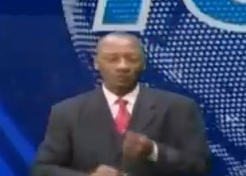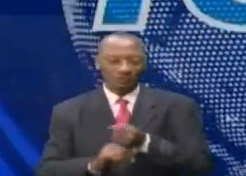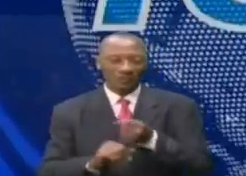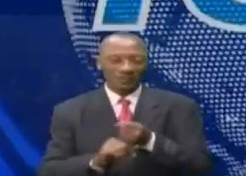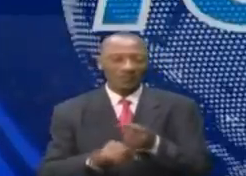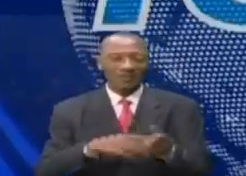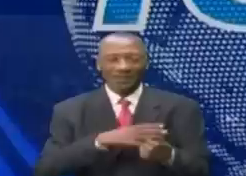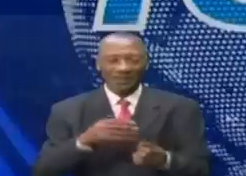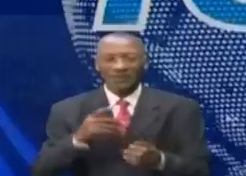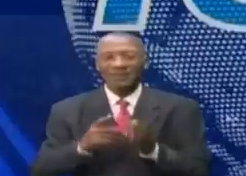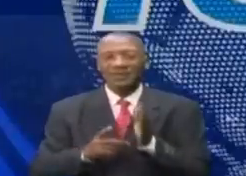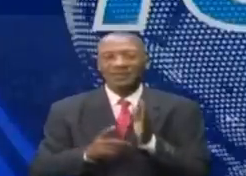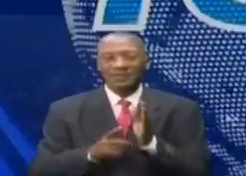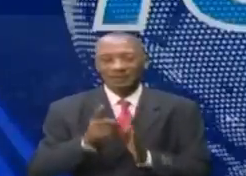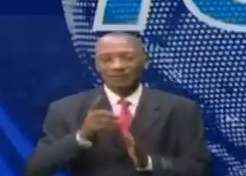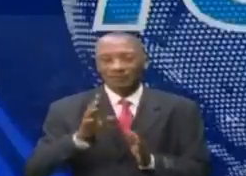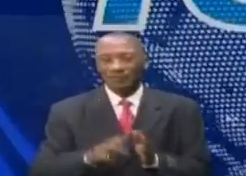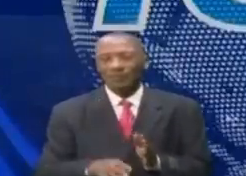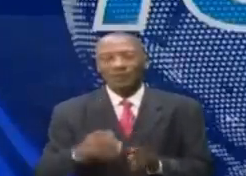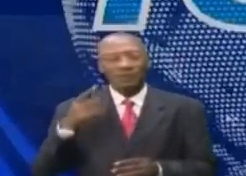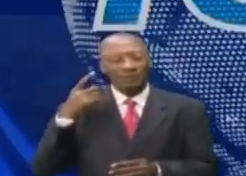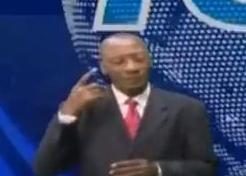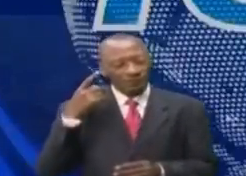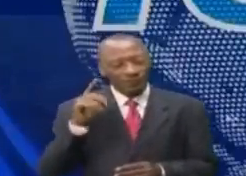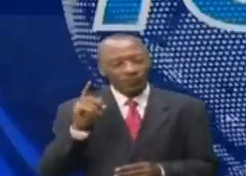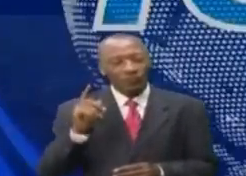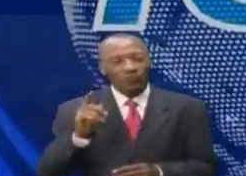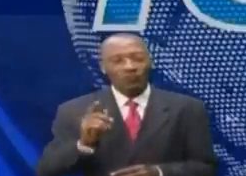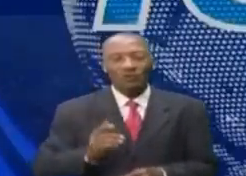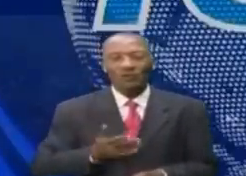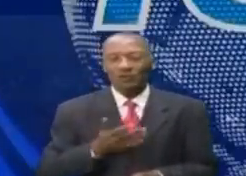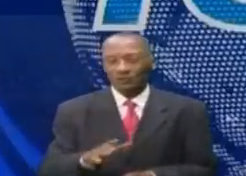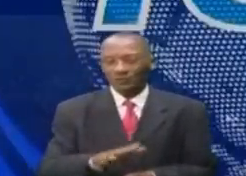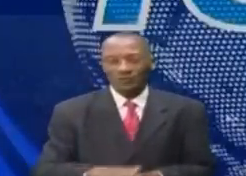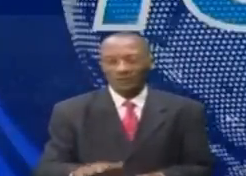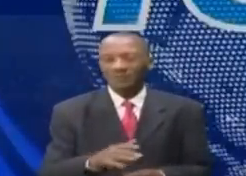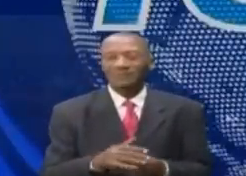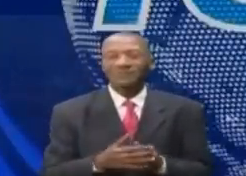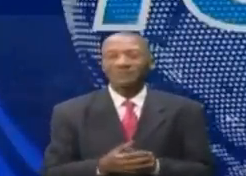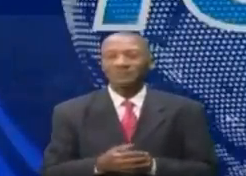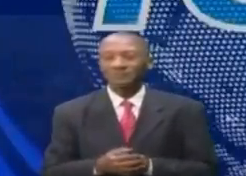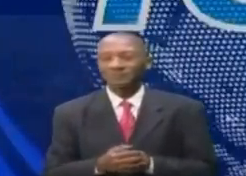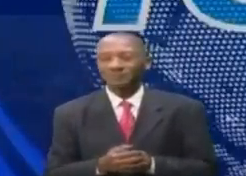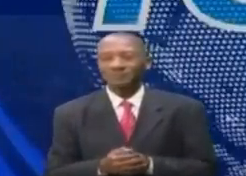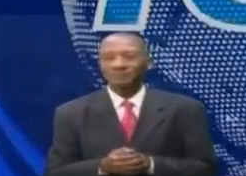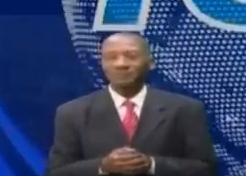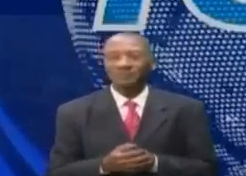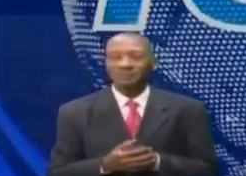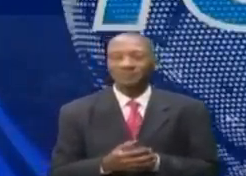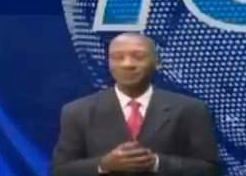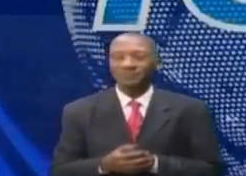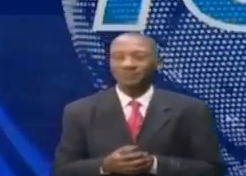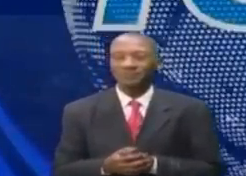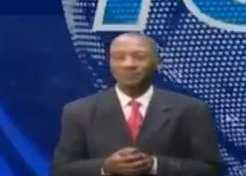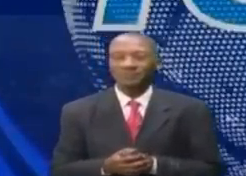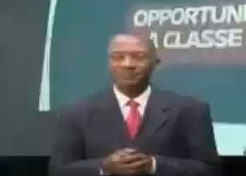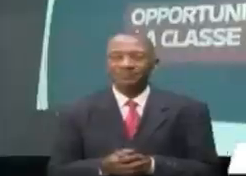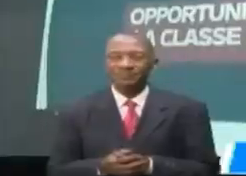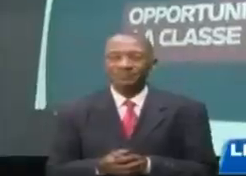l'Université de Kinshasa a organisé une conférence débat sur l'entrepreneuriat à l'intention des étudiants entrepreneurs. Alain